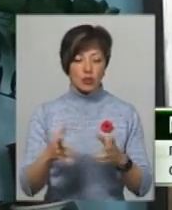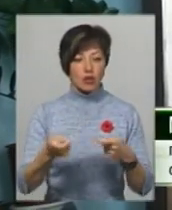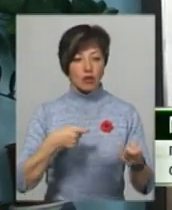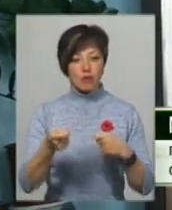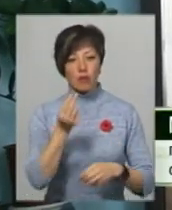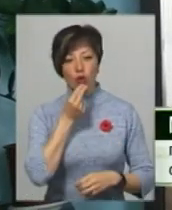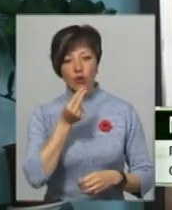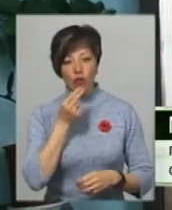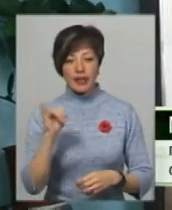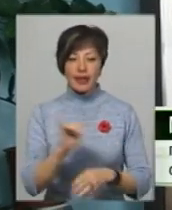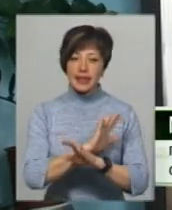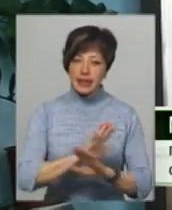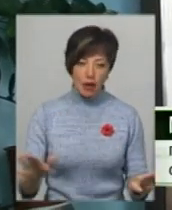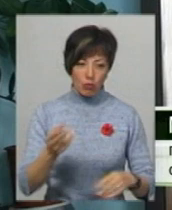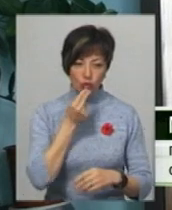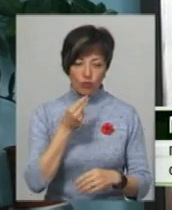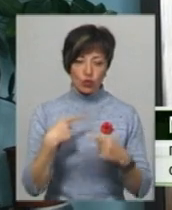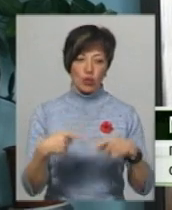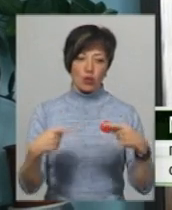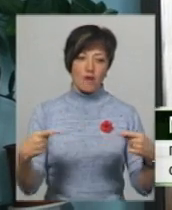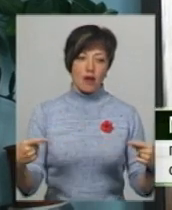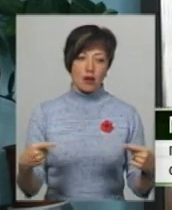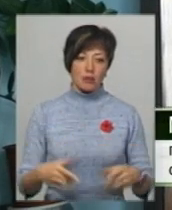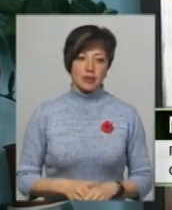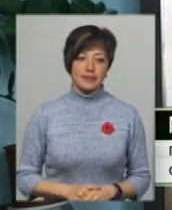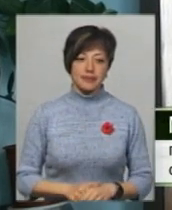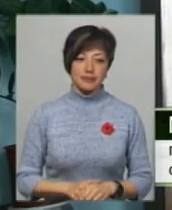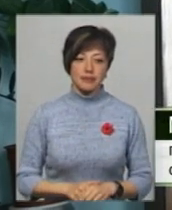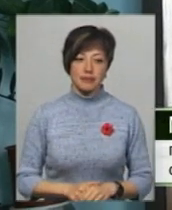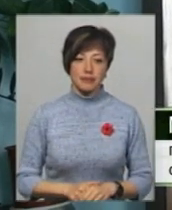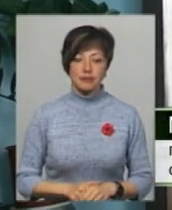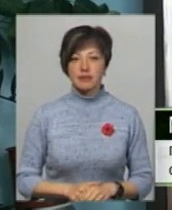продуктовими, продовольчими і непродовольчими товарами. Тобі ж